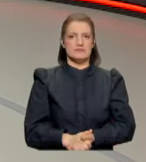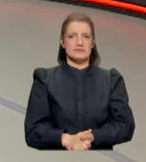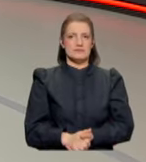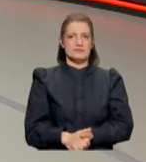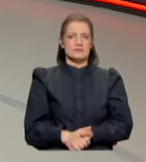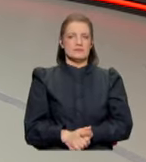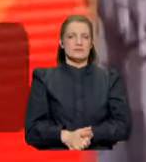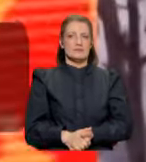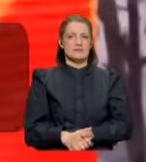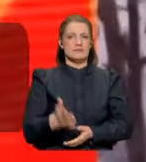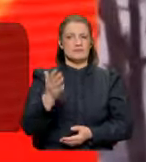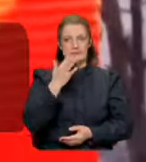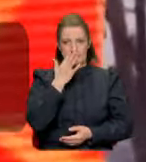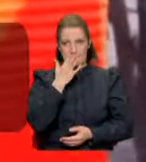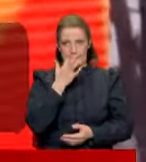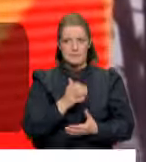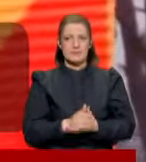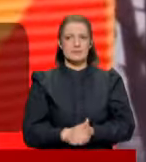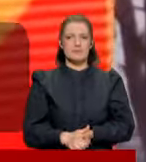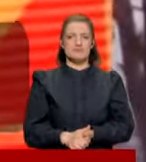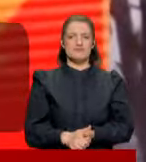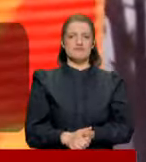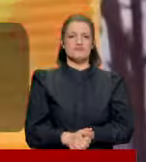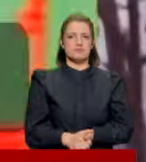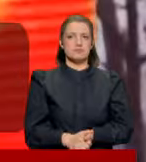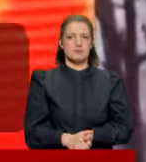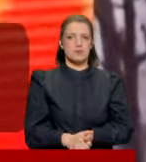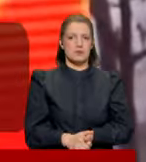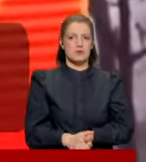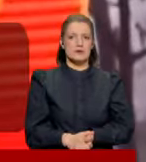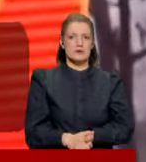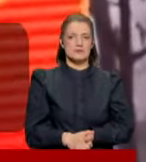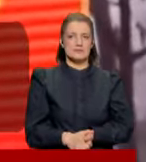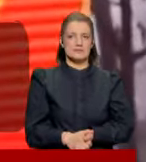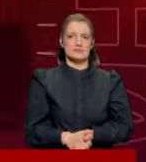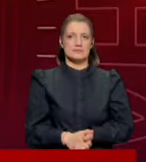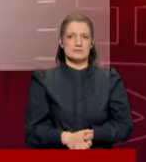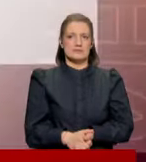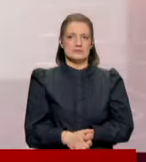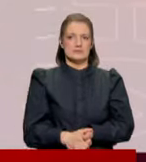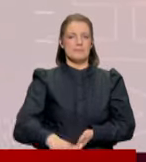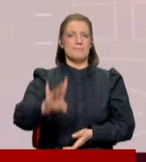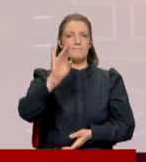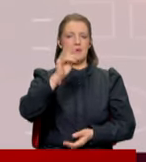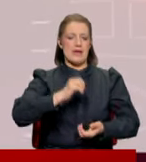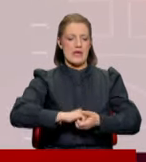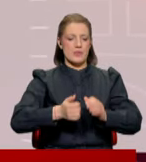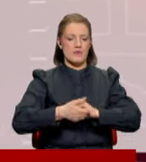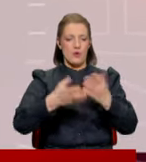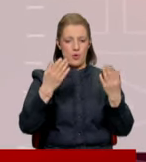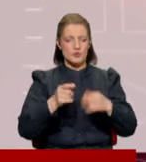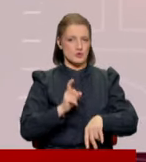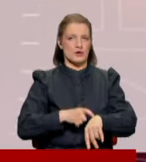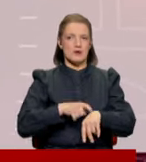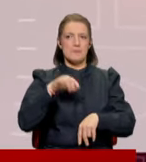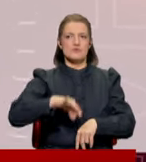diyor gelin diyalog başlatalım ve görüşmeler bu konuda başlasın MHP ile ittifakları olduğu müddetçe